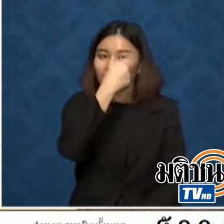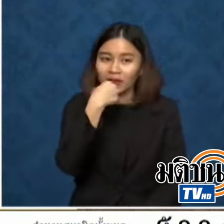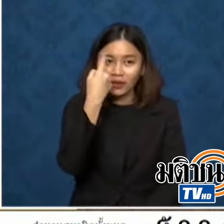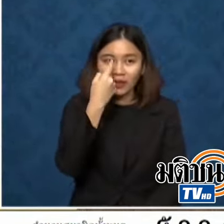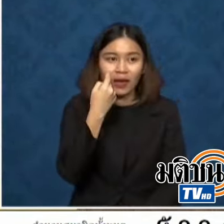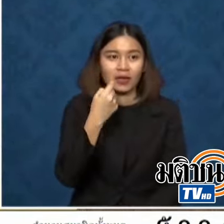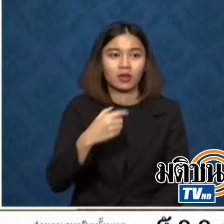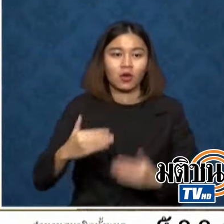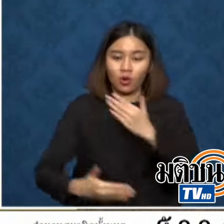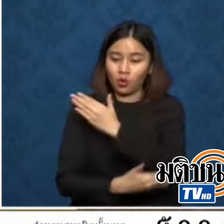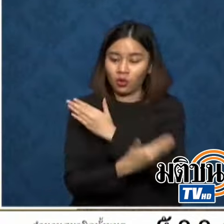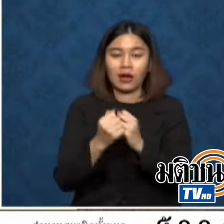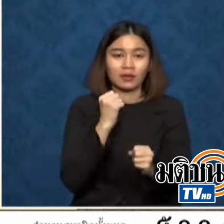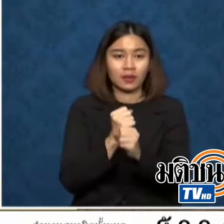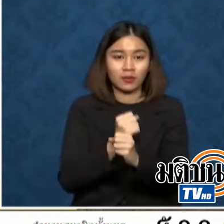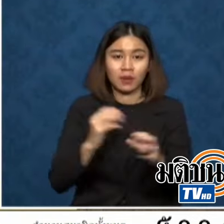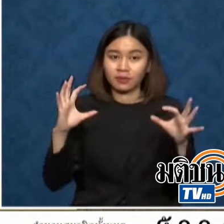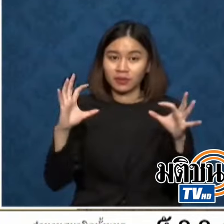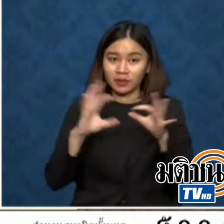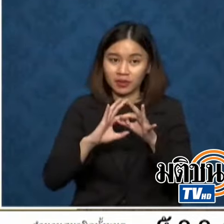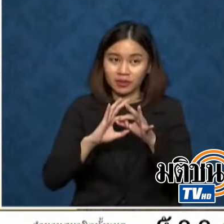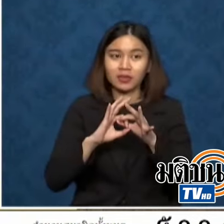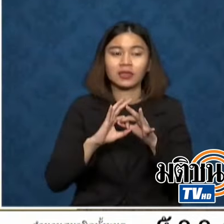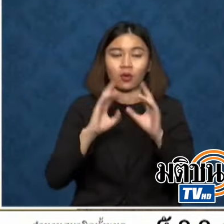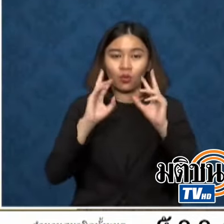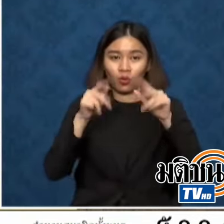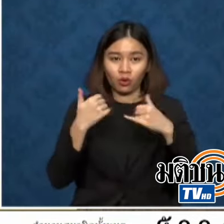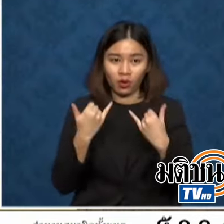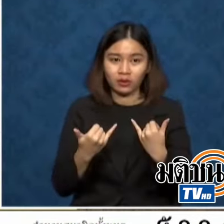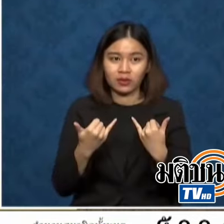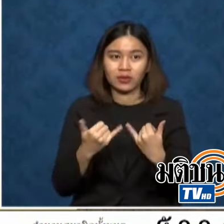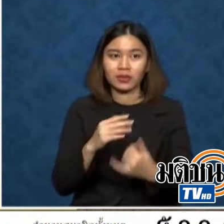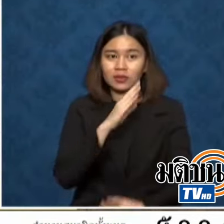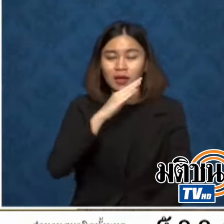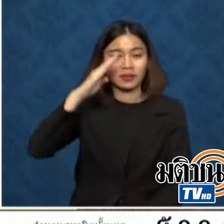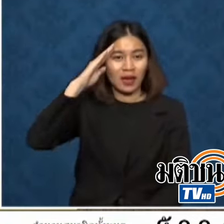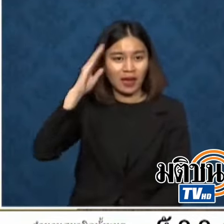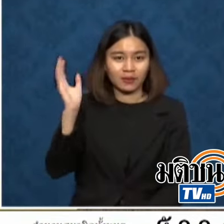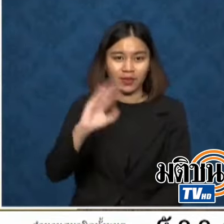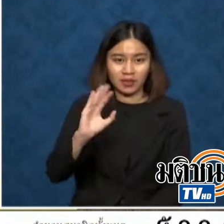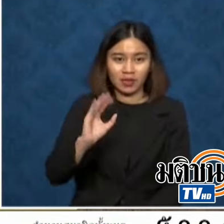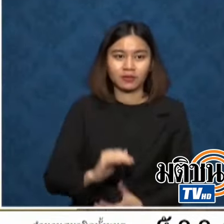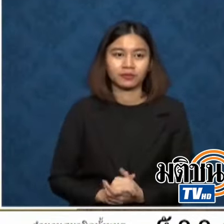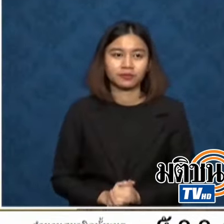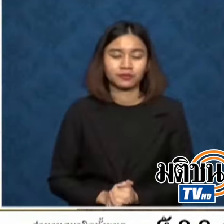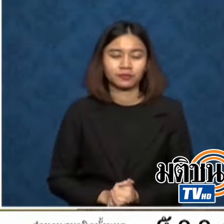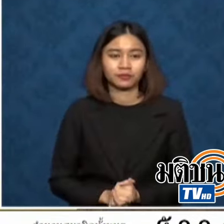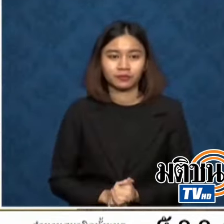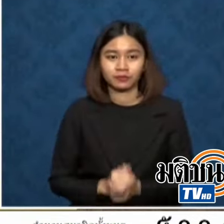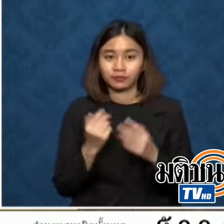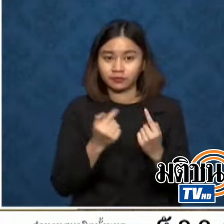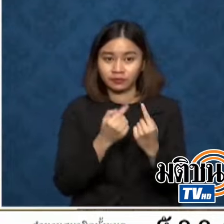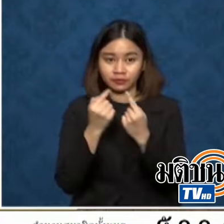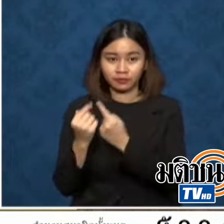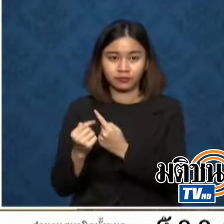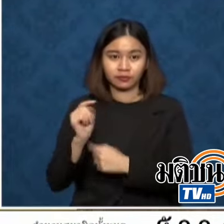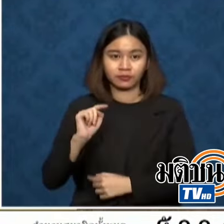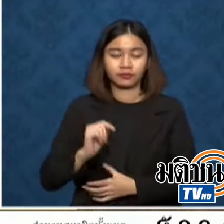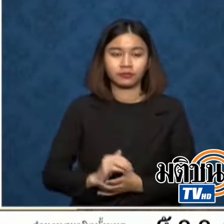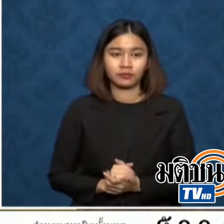มันมีหน้าโอกาสที่จะทำเรื่องเกี่ยวกับ information Operationนี้ถ้าไม่ใช่ทหารไทยต่อมา